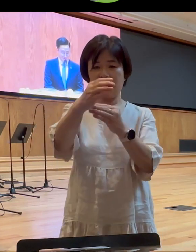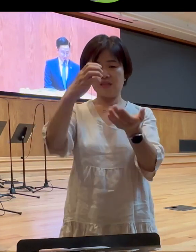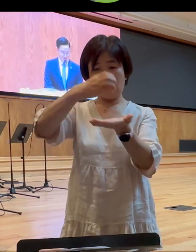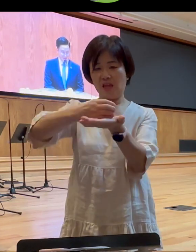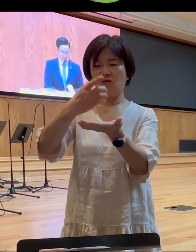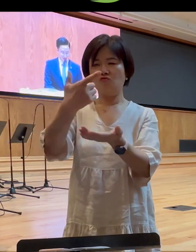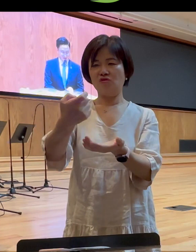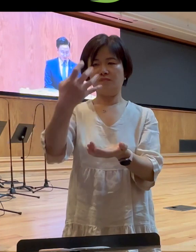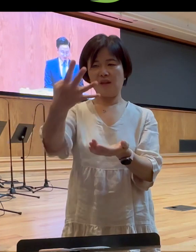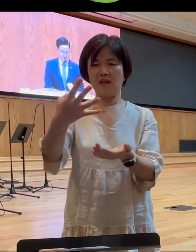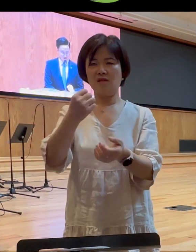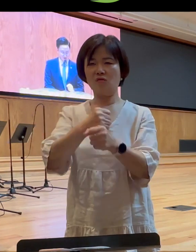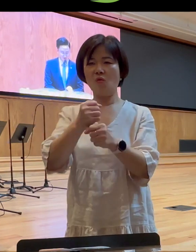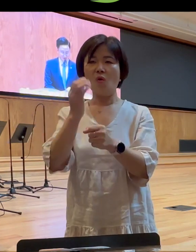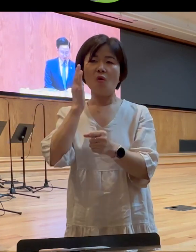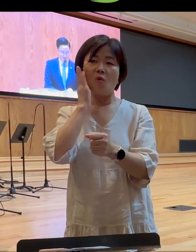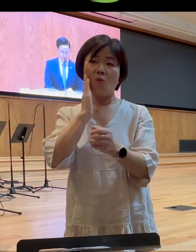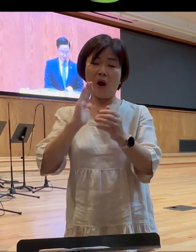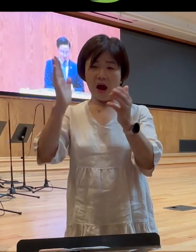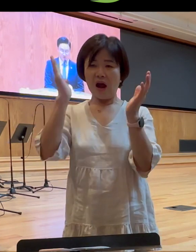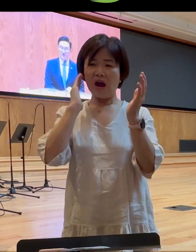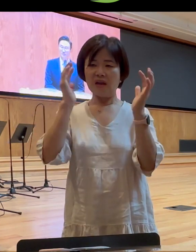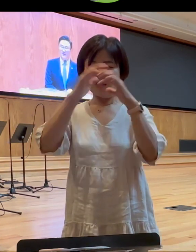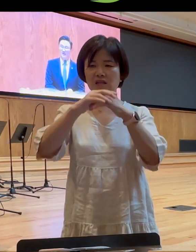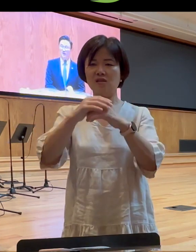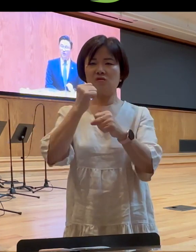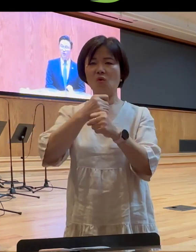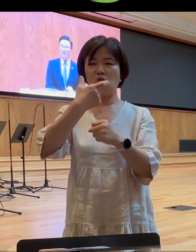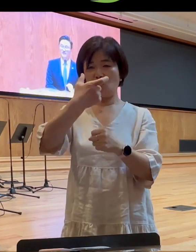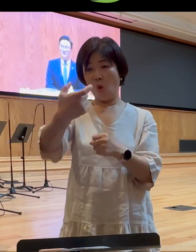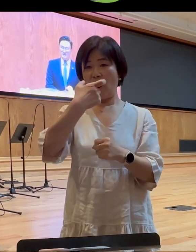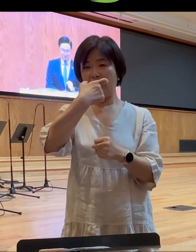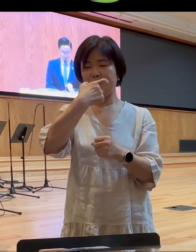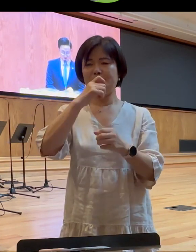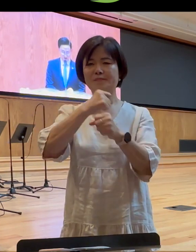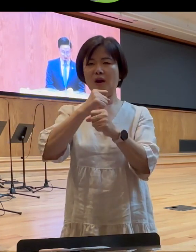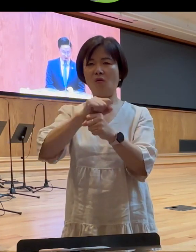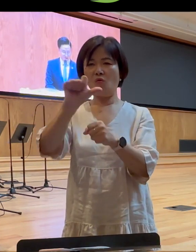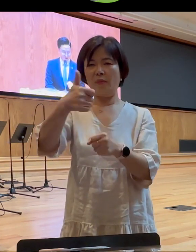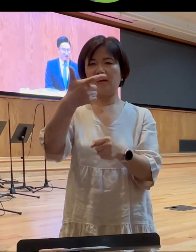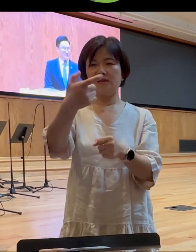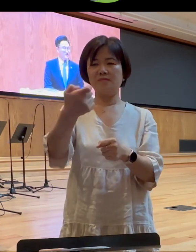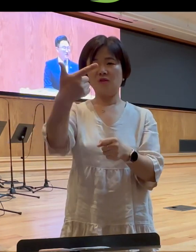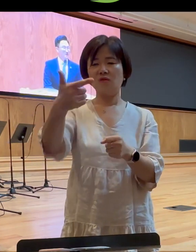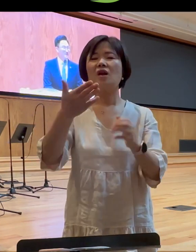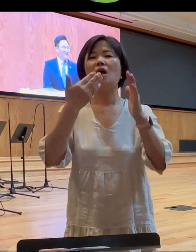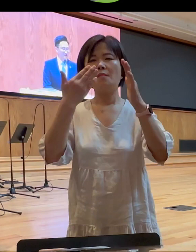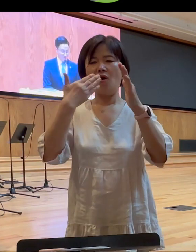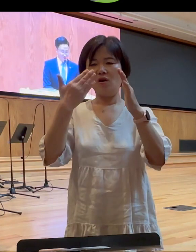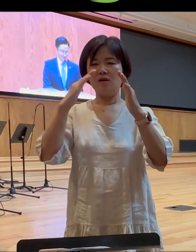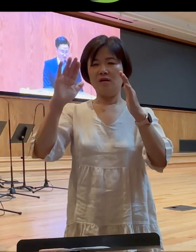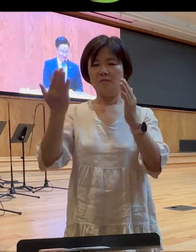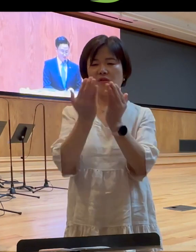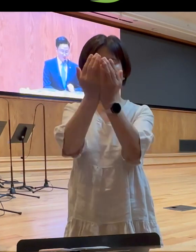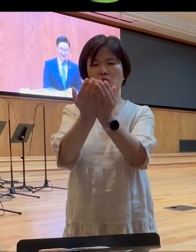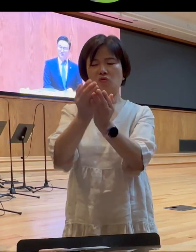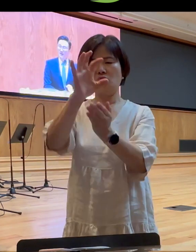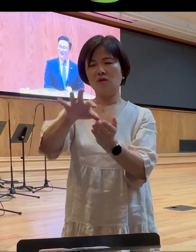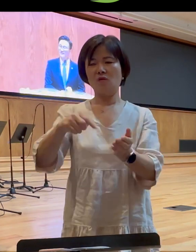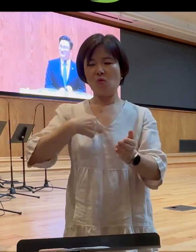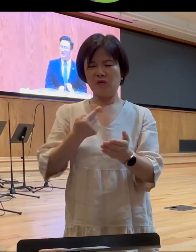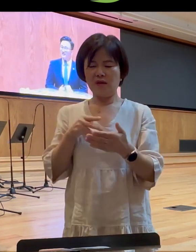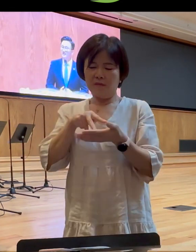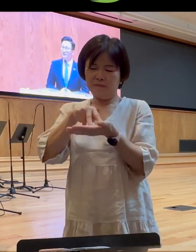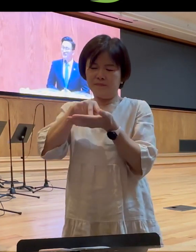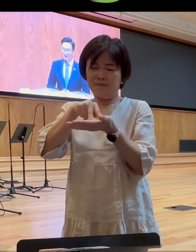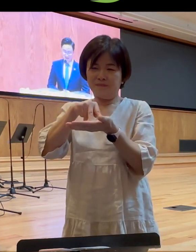64개, 파인애플 32캔, 초콜릿바 576개를 먹으면서 요트에서 버티며